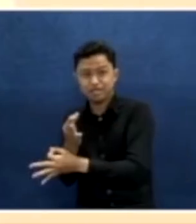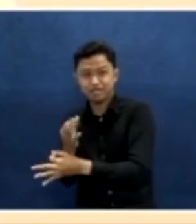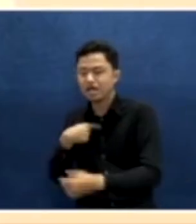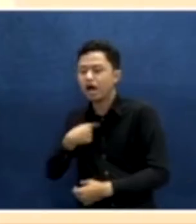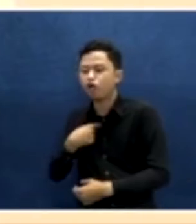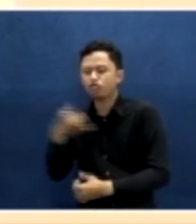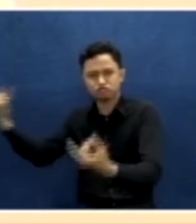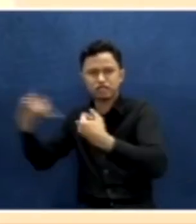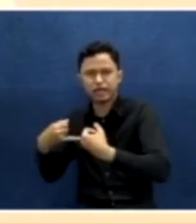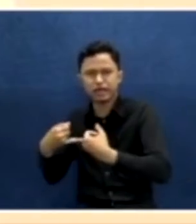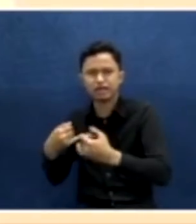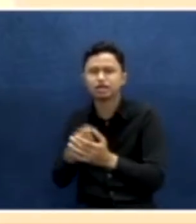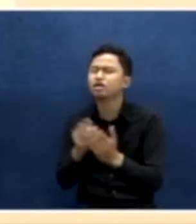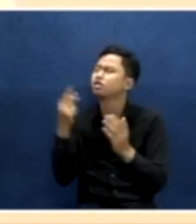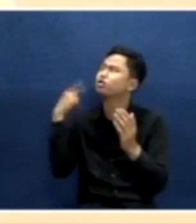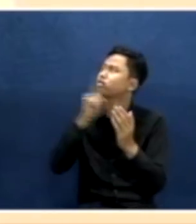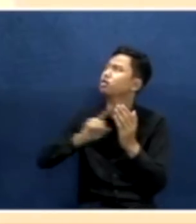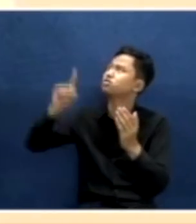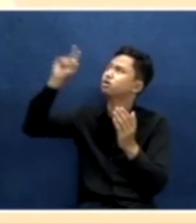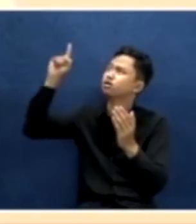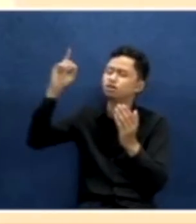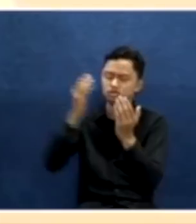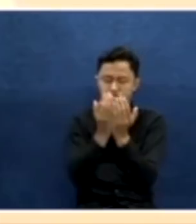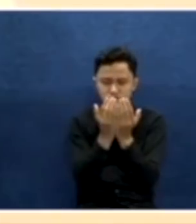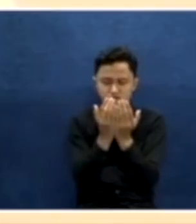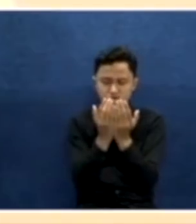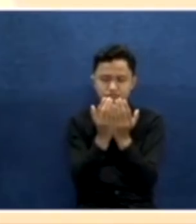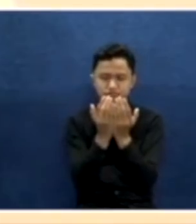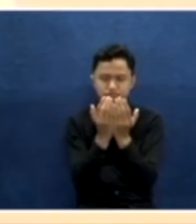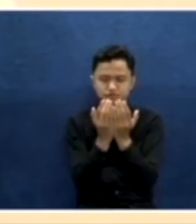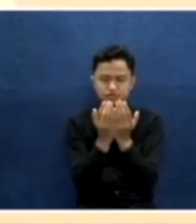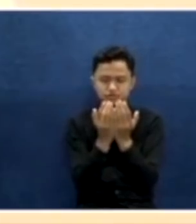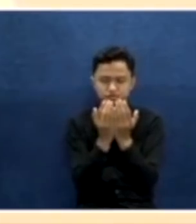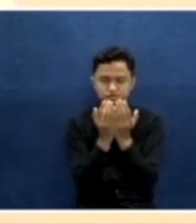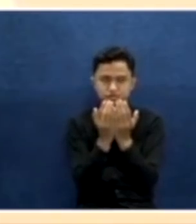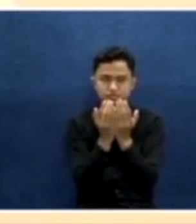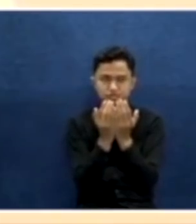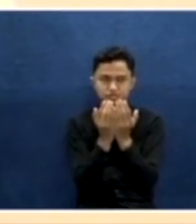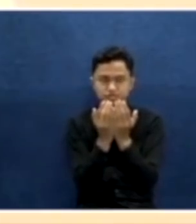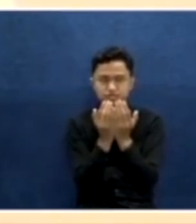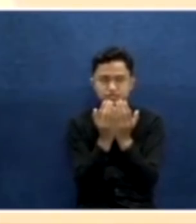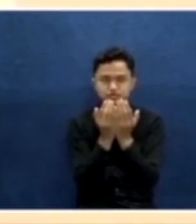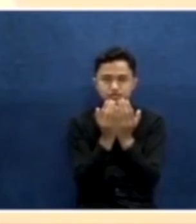Ya Allah kami terus semacam itu Wali mau di tengah-tengah Mian